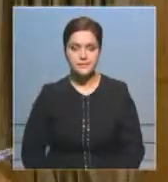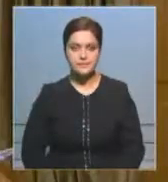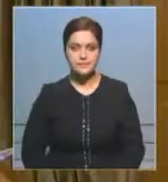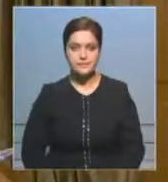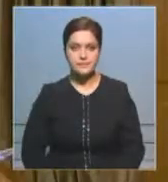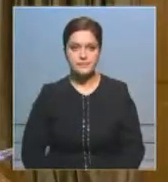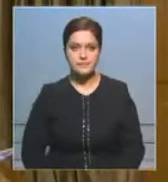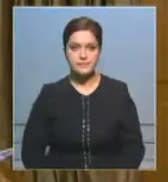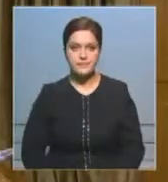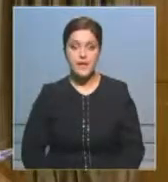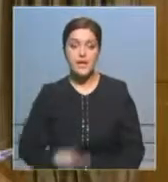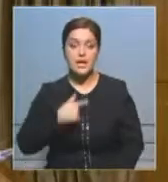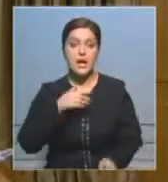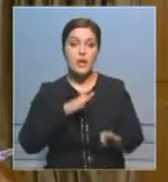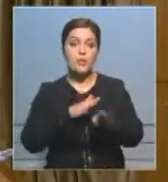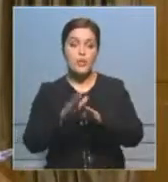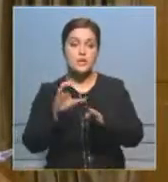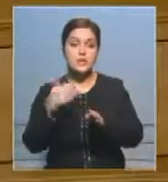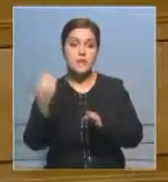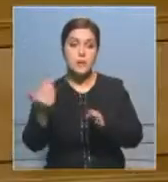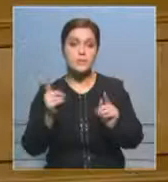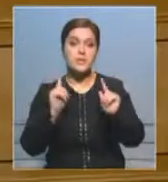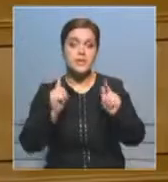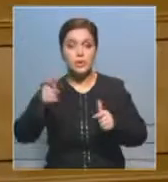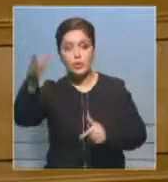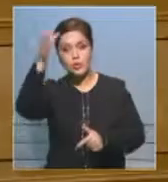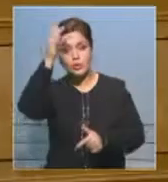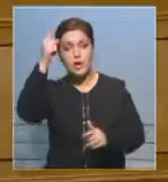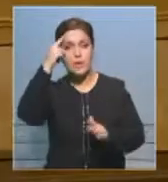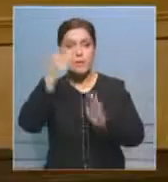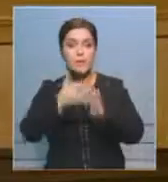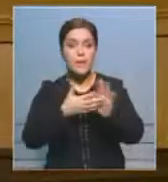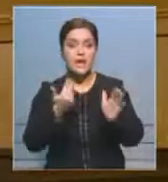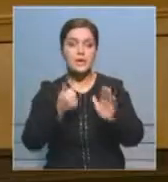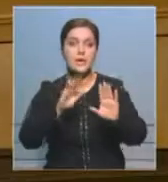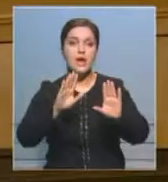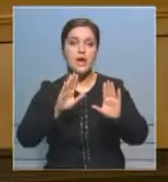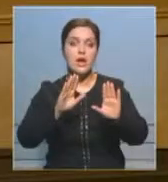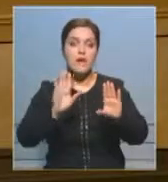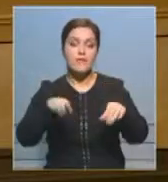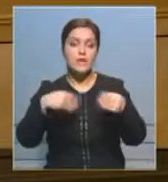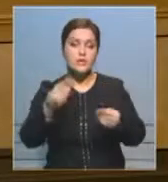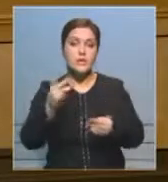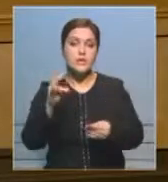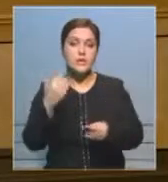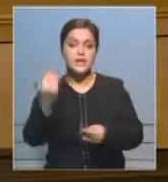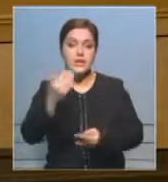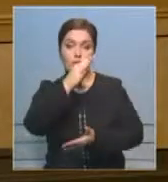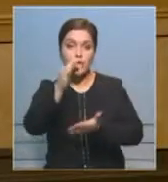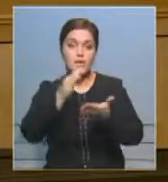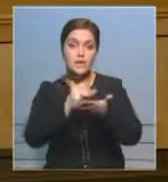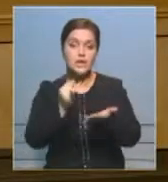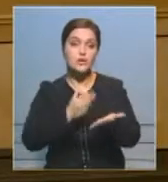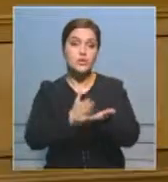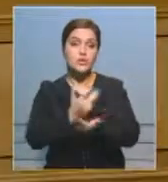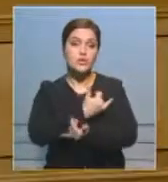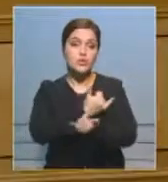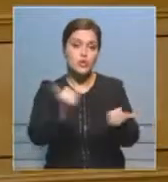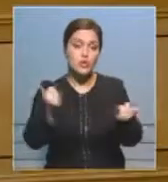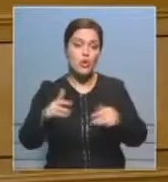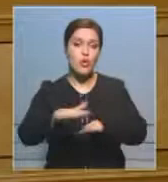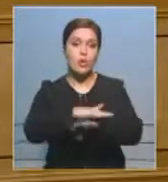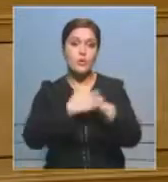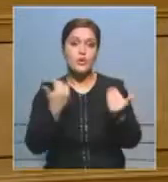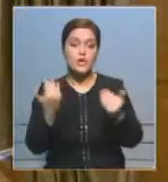я полностью с вами согласен ученые осознают возложены на них ответственность и считаю что служение обществу в нынешней непростой